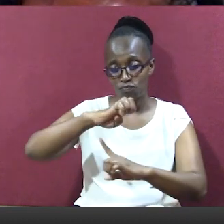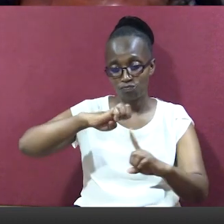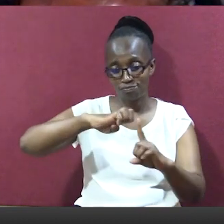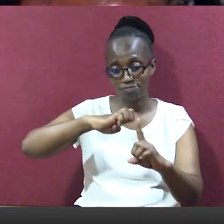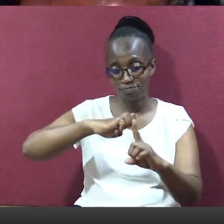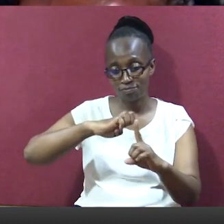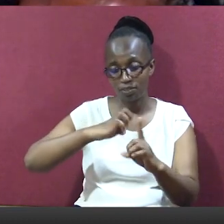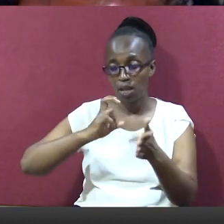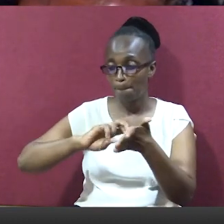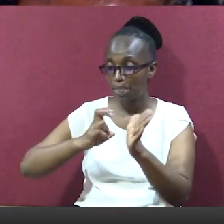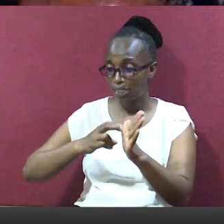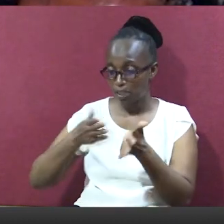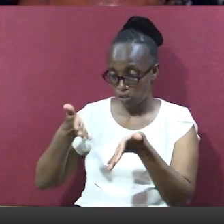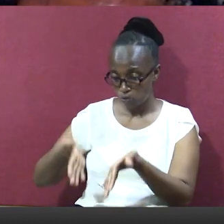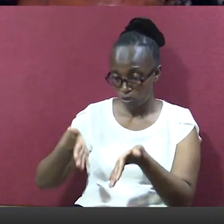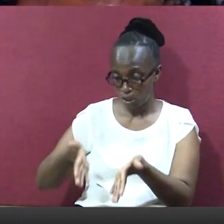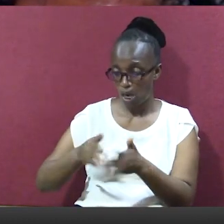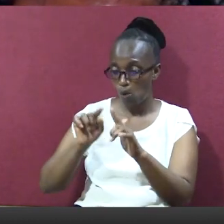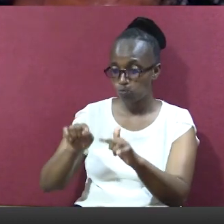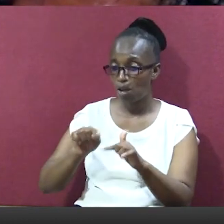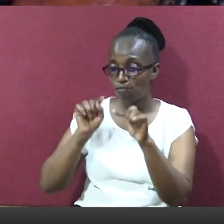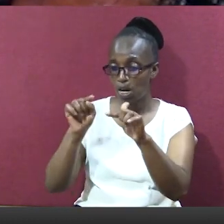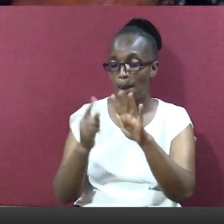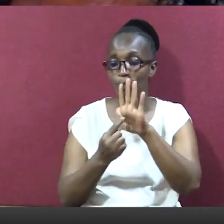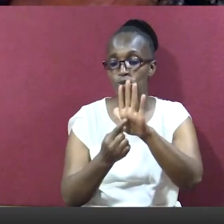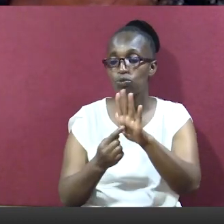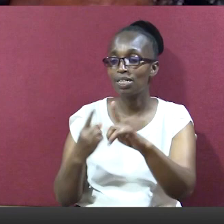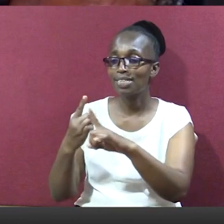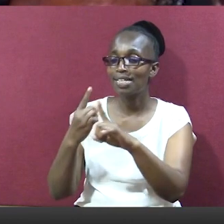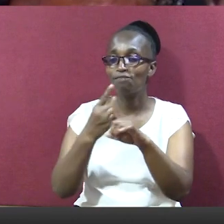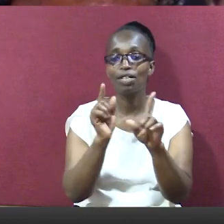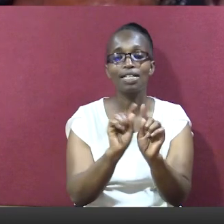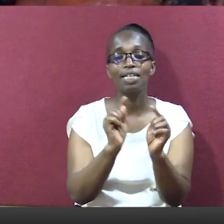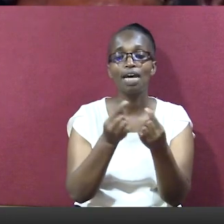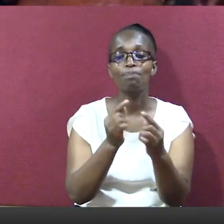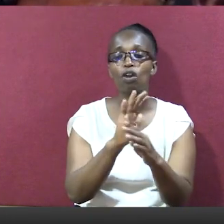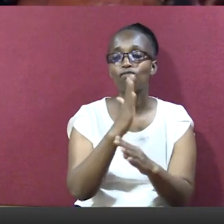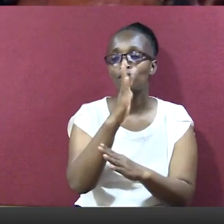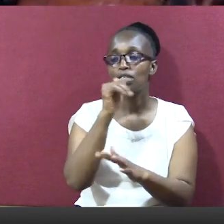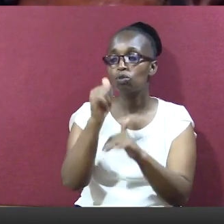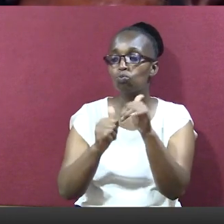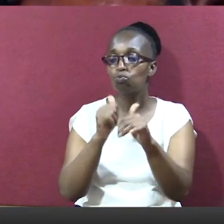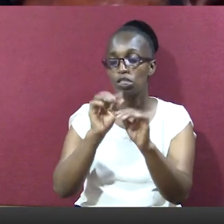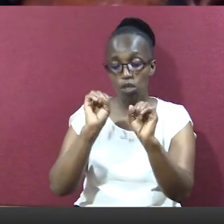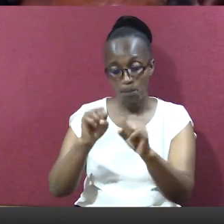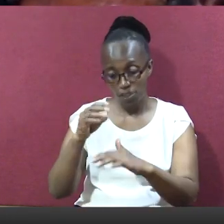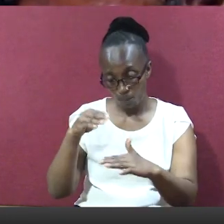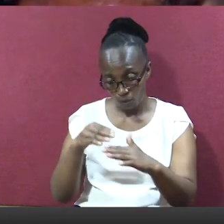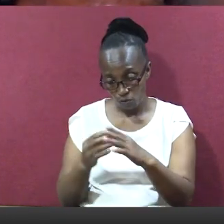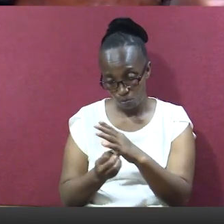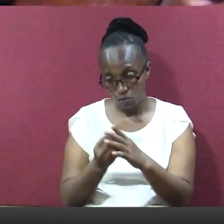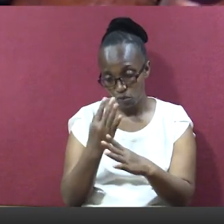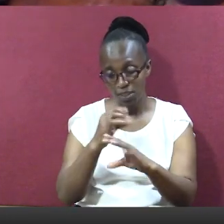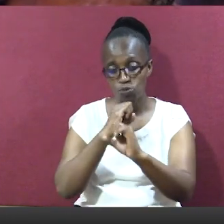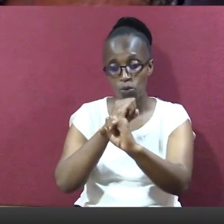wa mazingira, ambapo sisi ushughulikia kilimo msitu, na kwa hivyo leo hii tumekuja kuonyesha aina ya miti